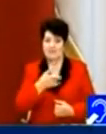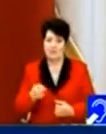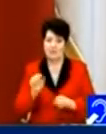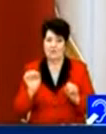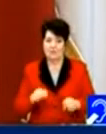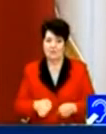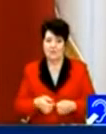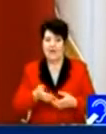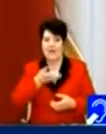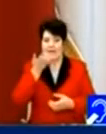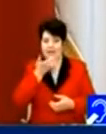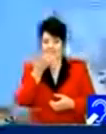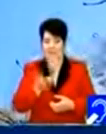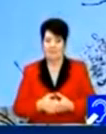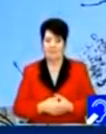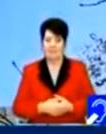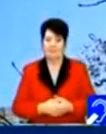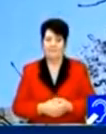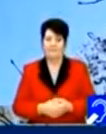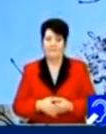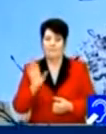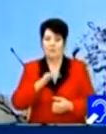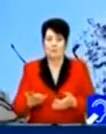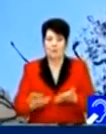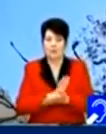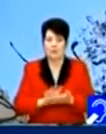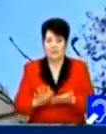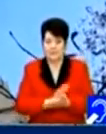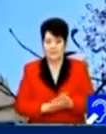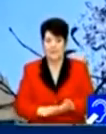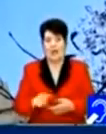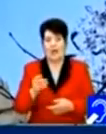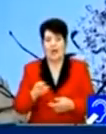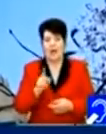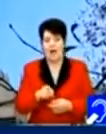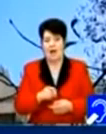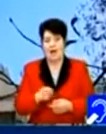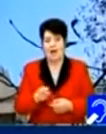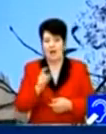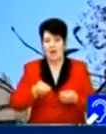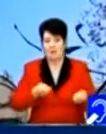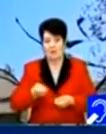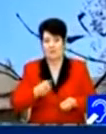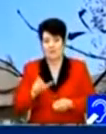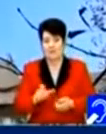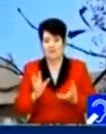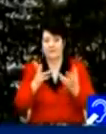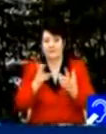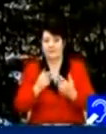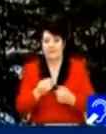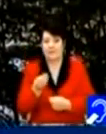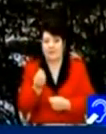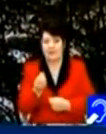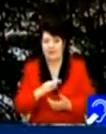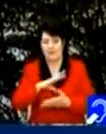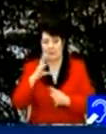să poată clădirea să nu se răcească. După curățarea spațiilor distruse, autoritățile vor începe o evaluare a pagubelor totale.